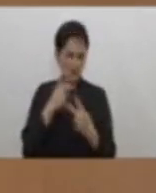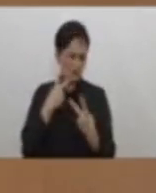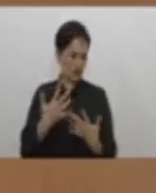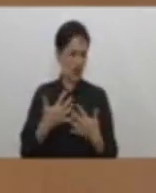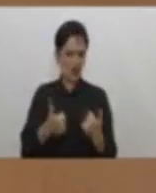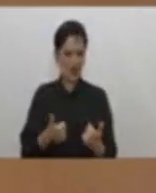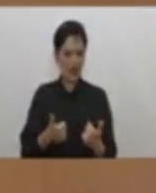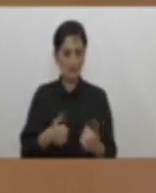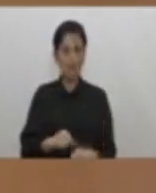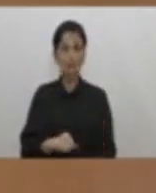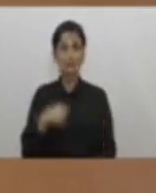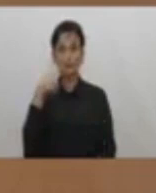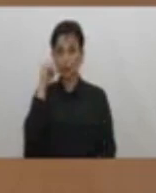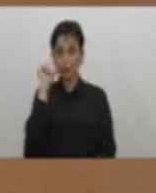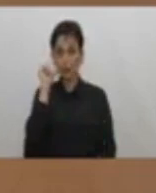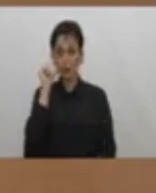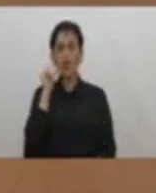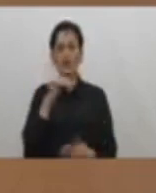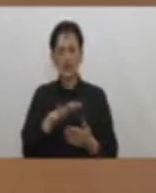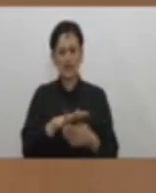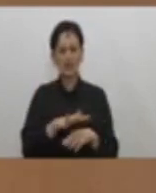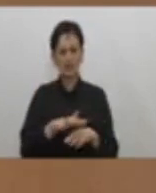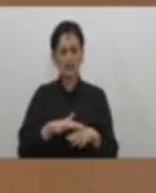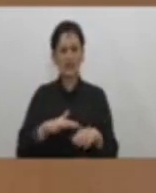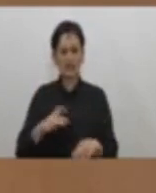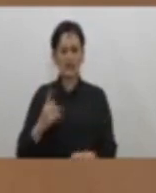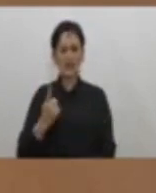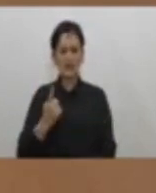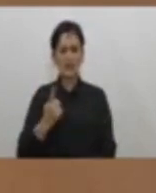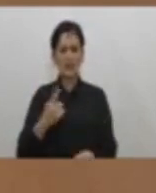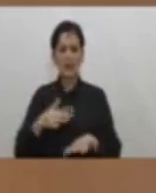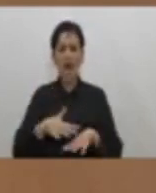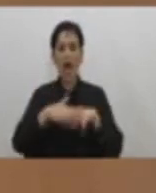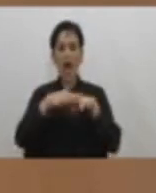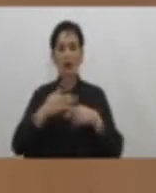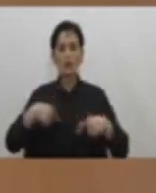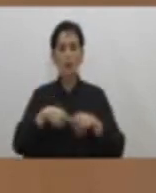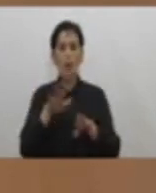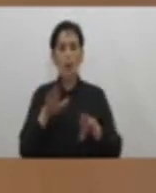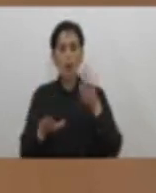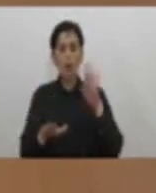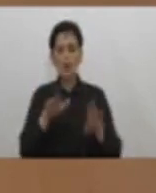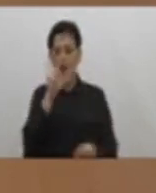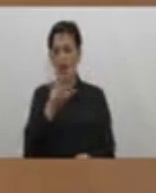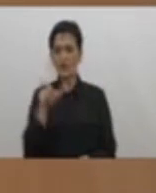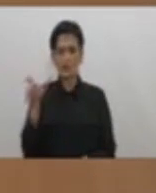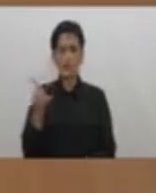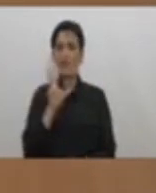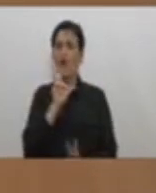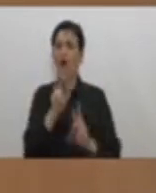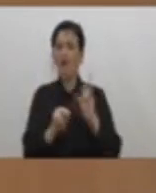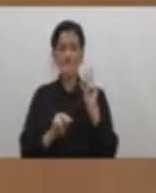კარგად. გუშინ დიდი ხანი ითმინეს აქციის ორგანიზატორებმა ისინი არ აღშერებდნენ